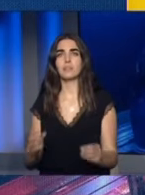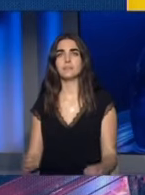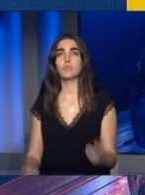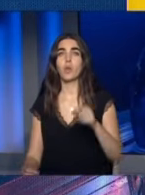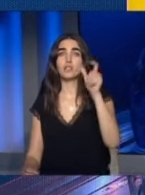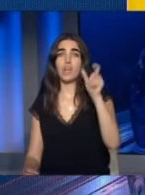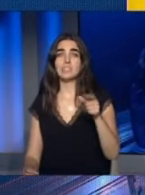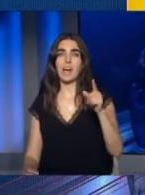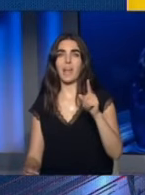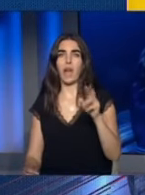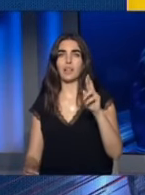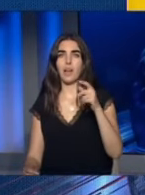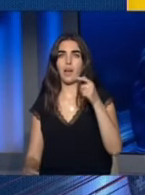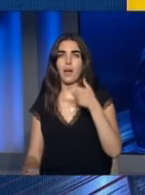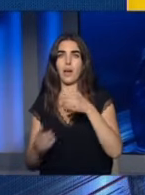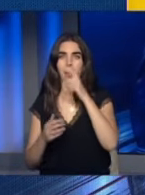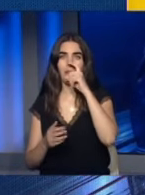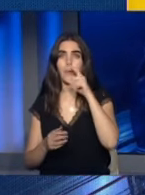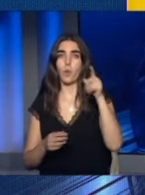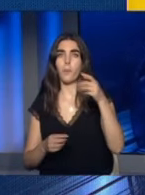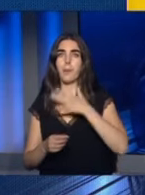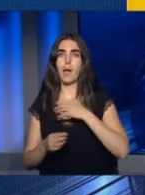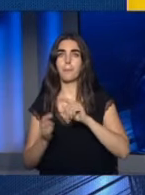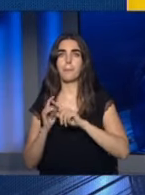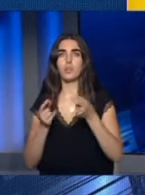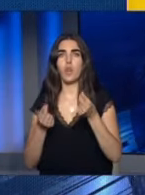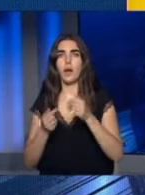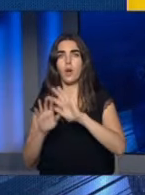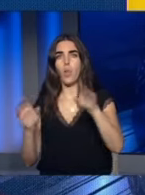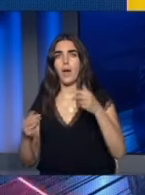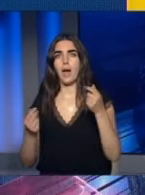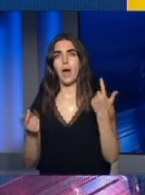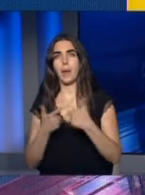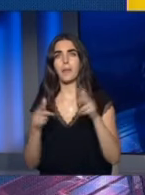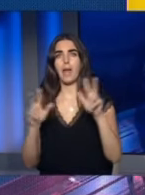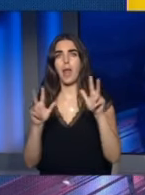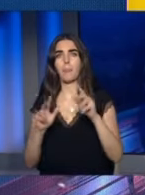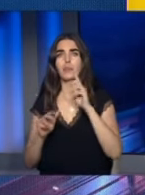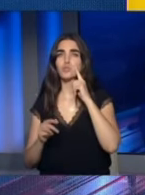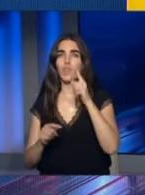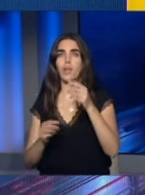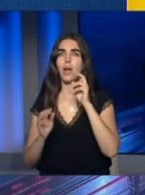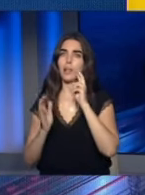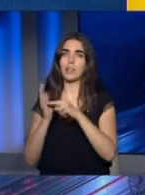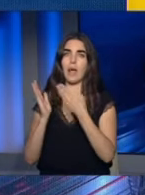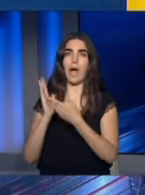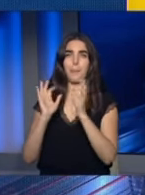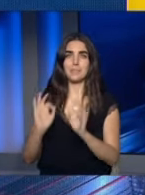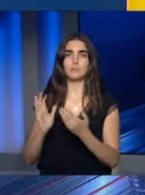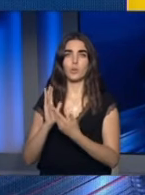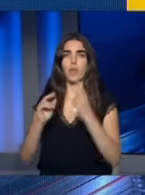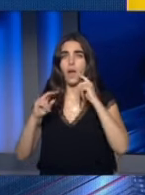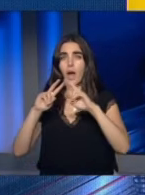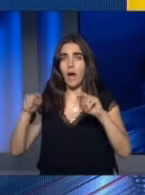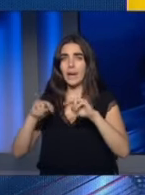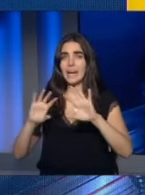رعد الى اننا لو دفعنا مليارات الدولارات للوسائل الاعلاميه في الغرب حتى تظهر العدو على حقيقته لما كان لنا ان